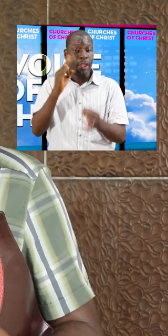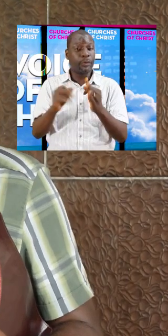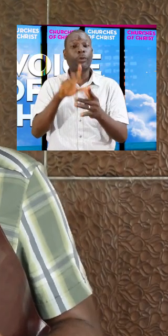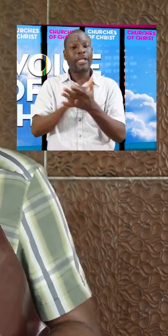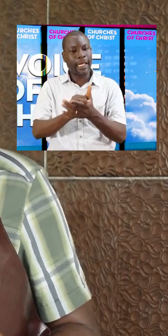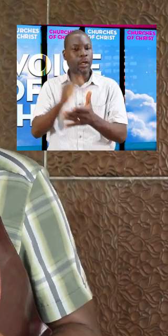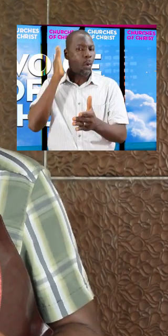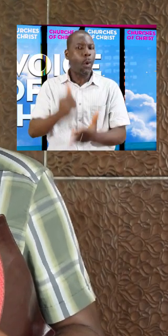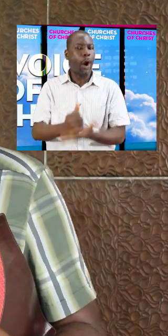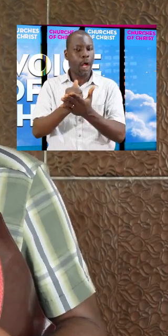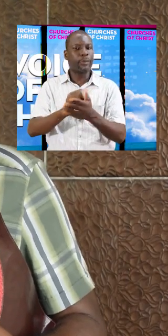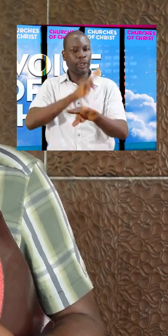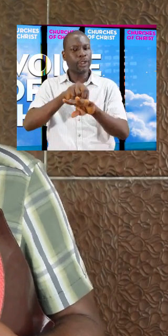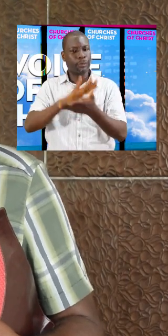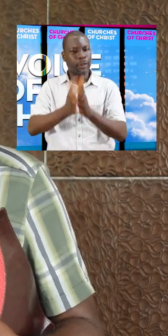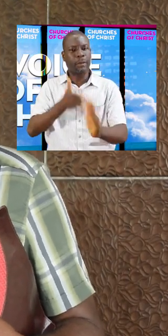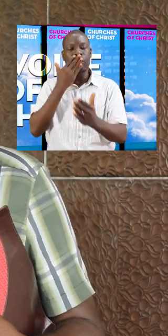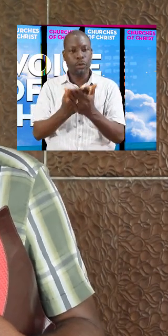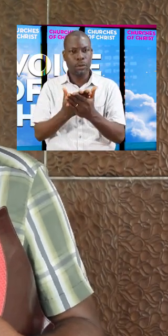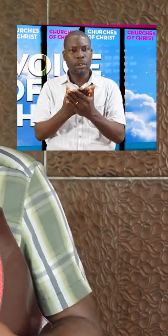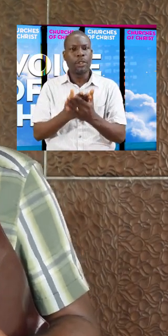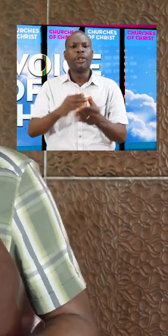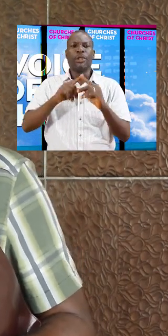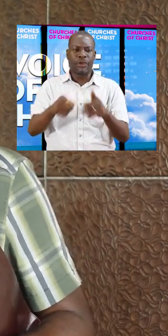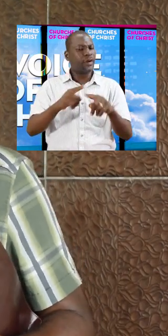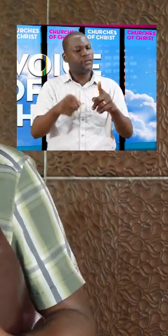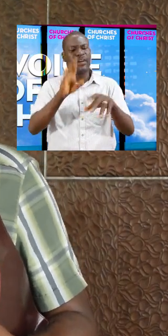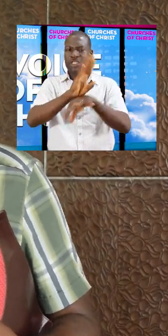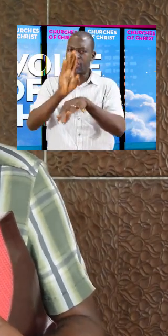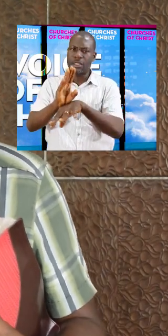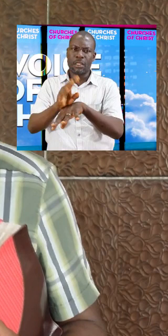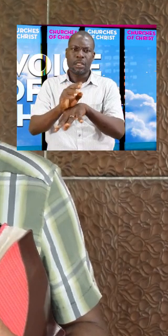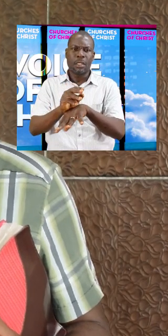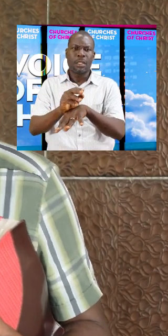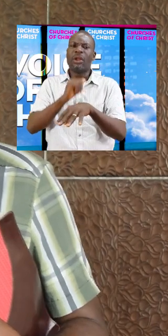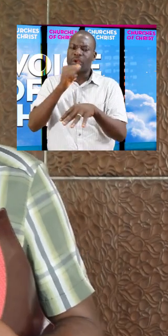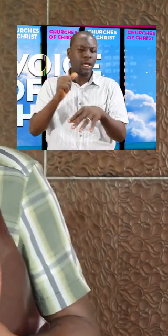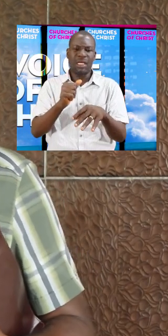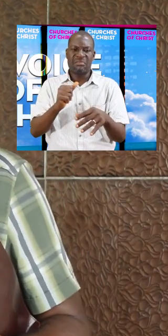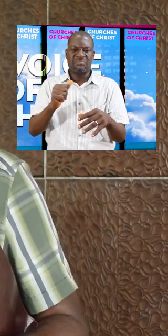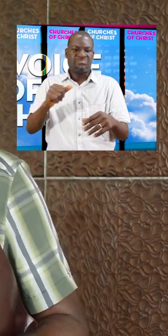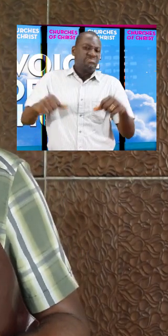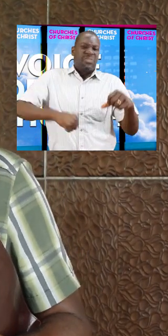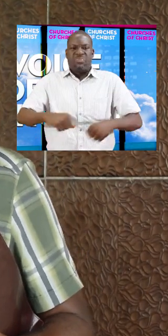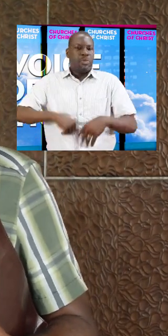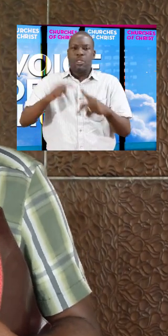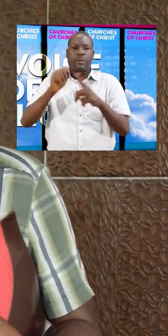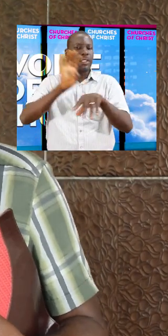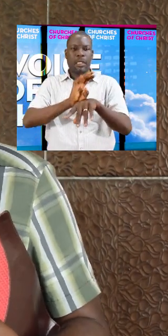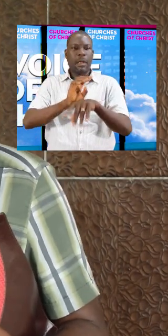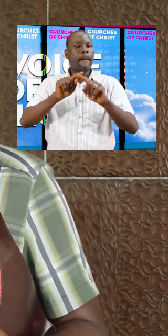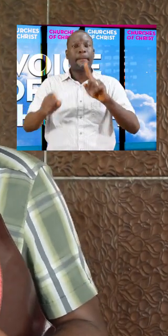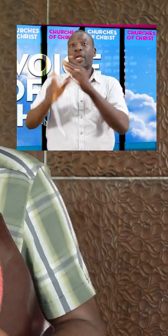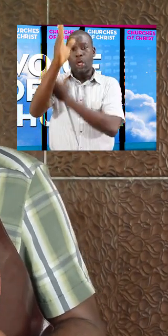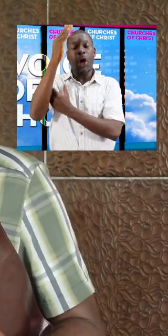ebebo ayen ama omano atumi adimu asore asore ya aka enye huhu bi na yeta kwa the Church of Christ onyankopon nim